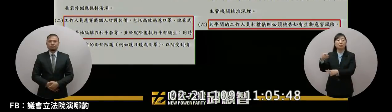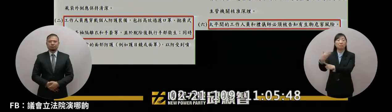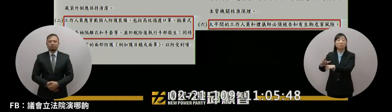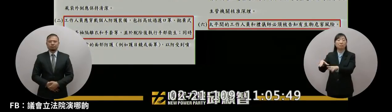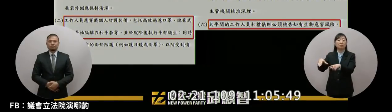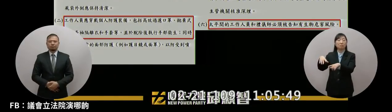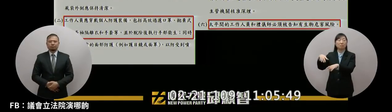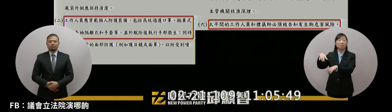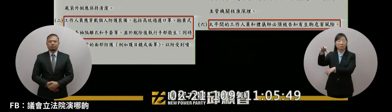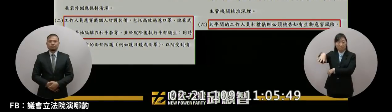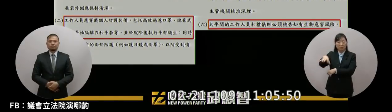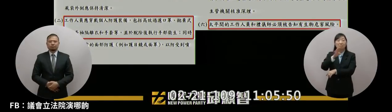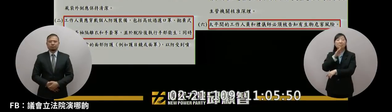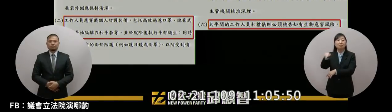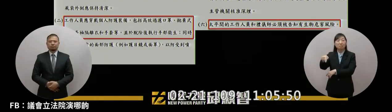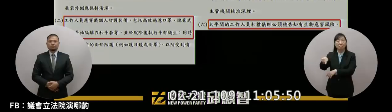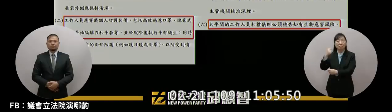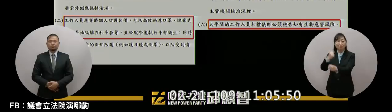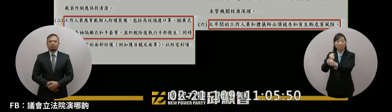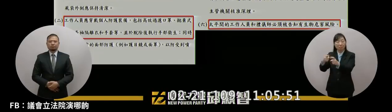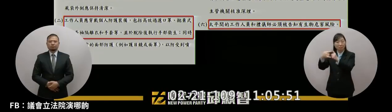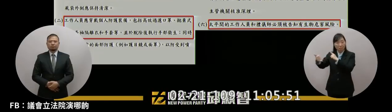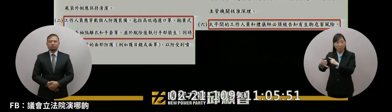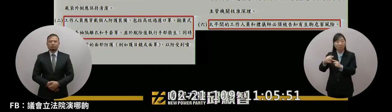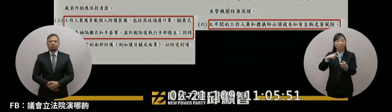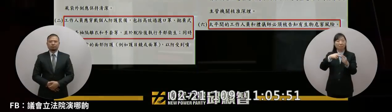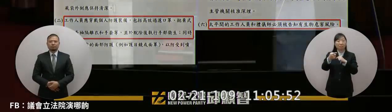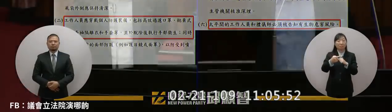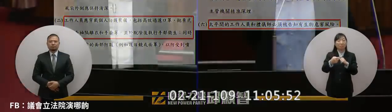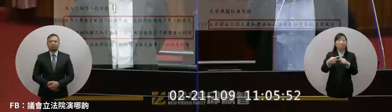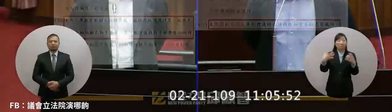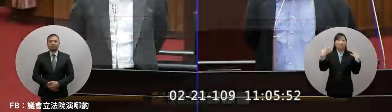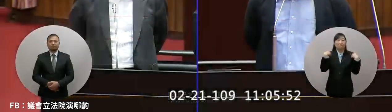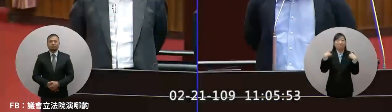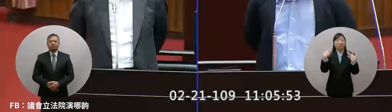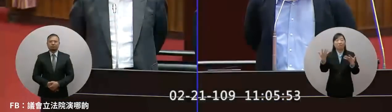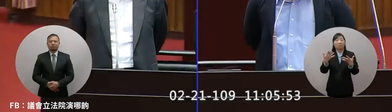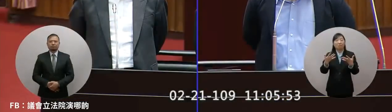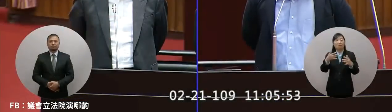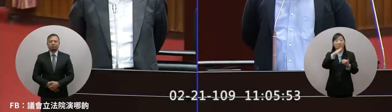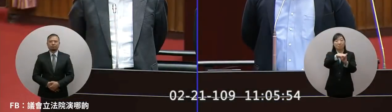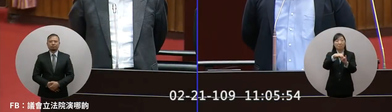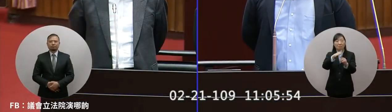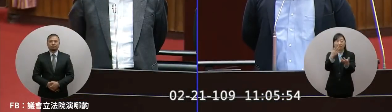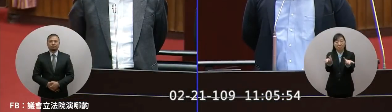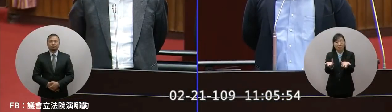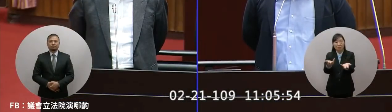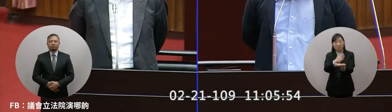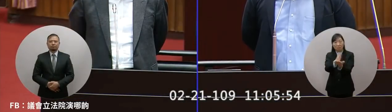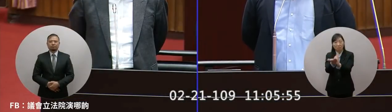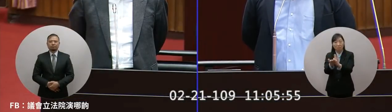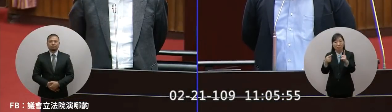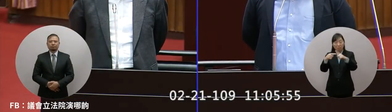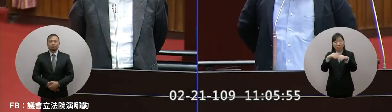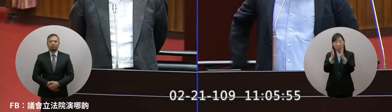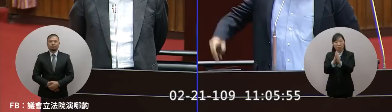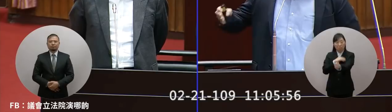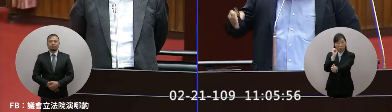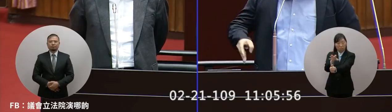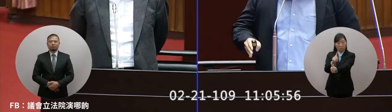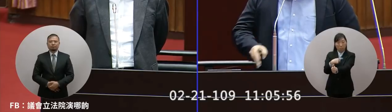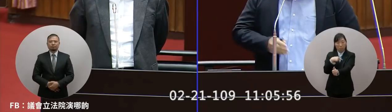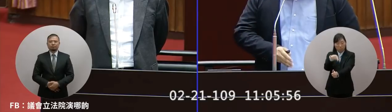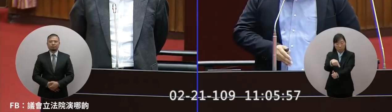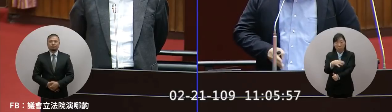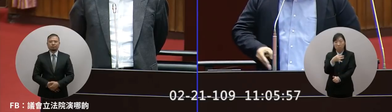员，和礼仪师必须要被告知有生物危害的风险。所以我们也请这个部长也要注意，就